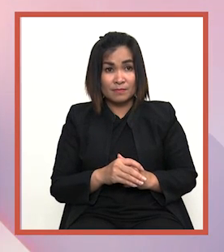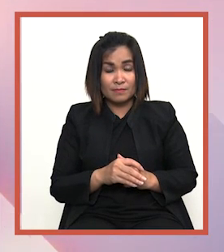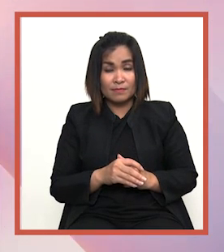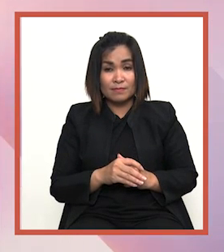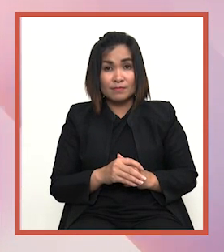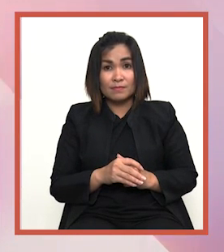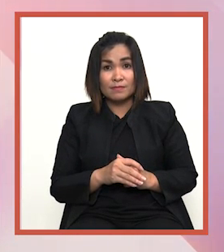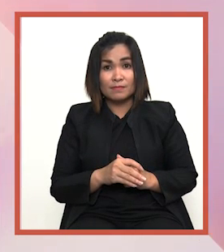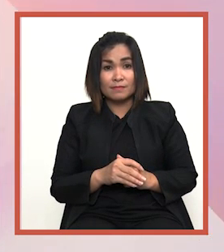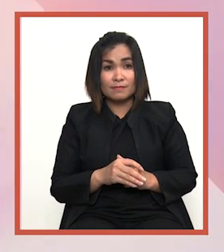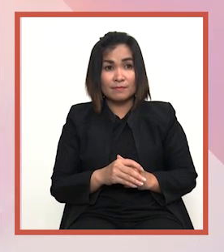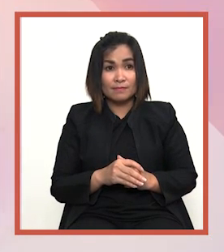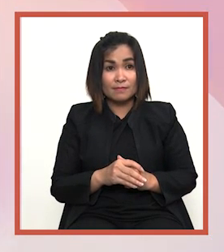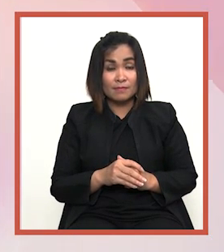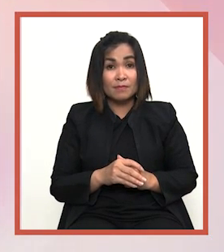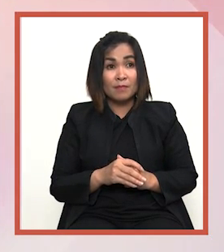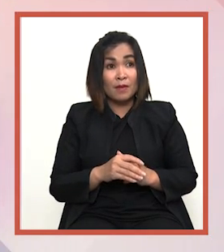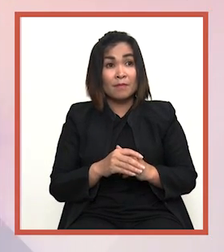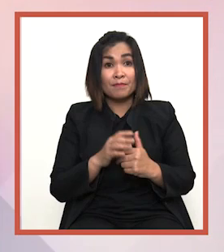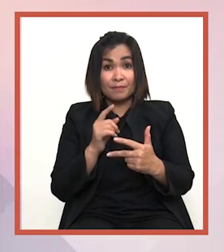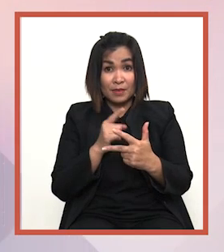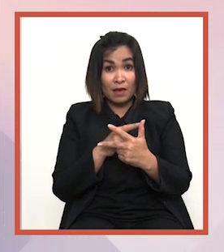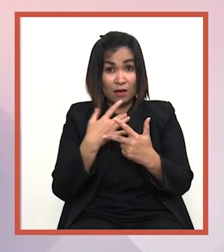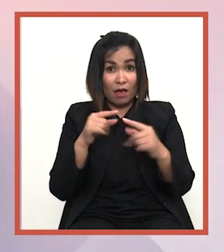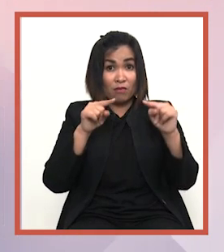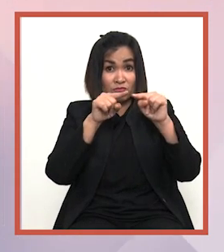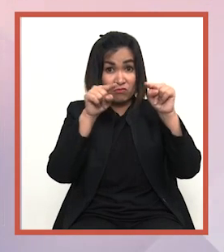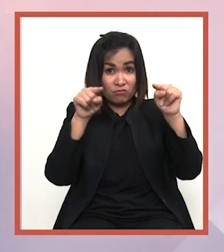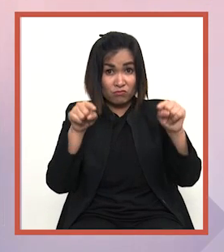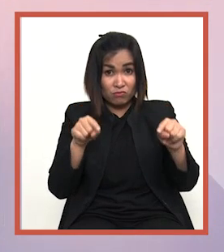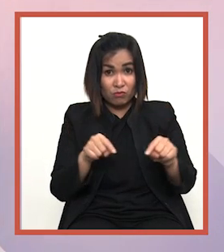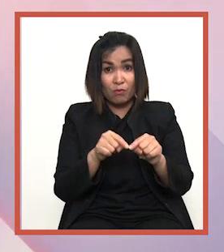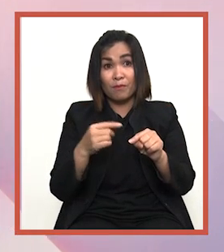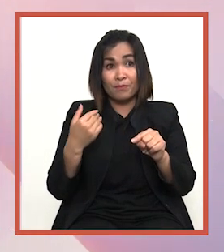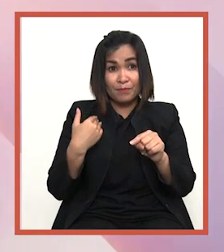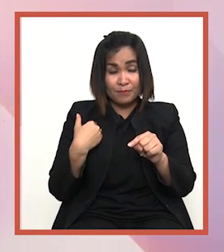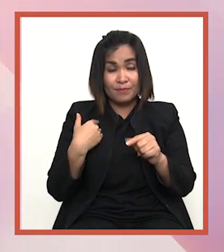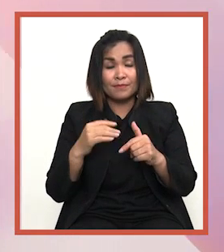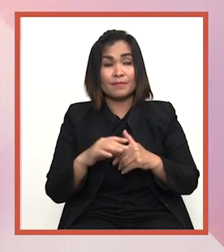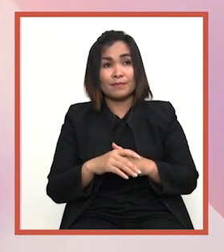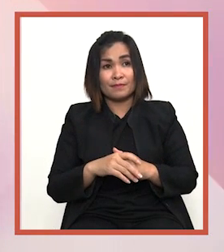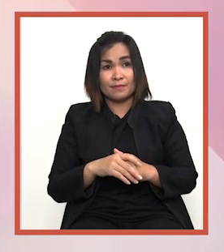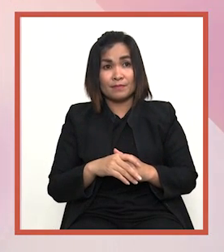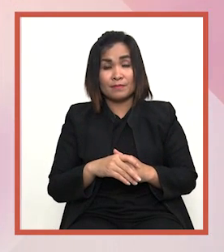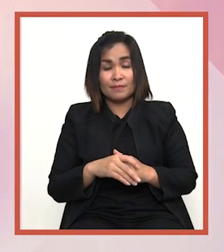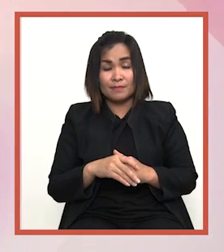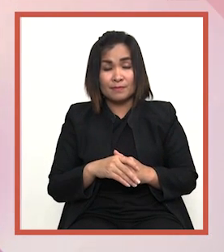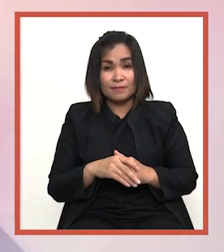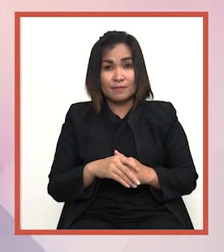นะครับนะแบบงานสมบูรณ์นะครับก็จะมีกล่องภายนอกด้วยนะครับแล้วก็มีตัวสัญลักษณ์สวิตช์อยู่ภายในนะ